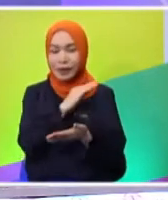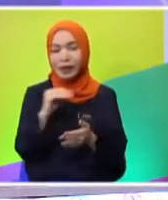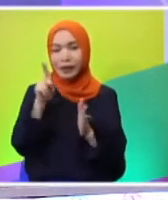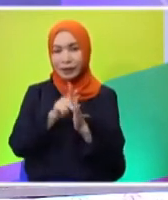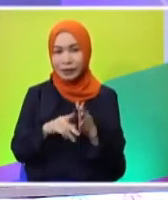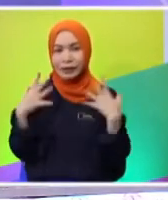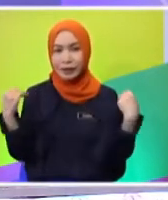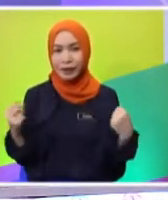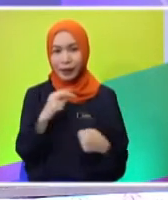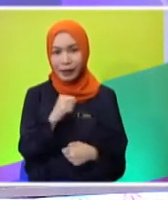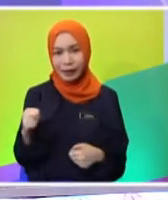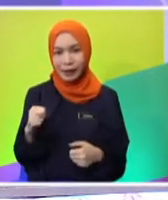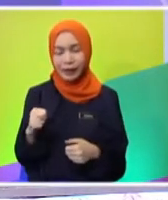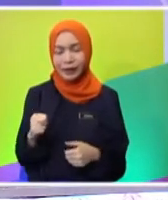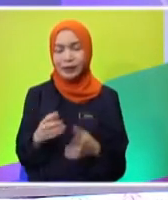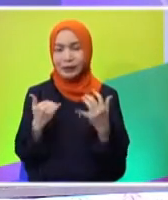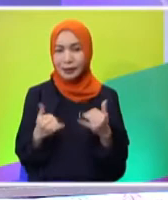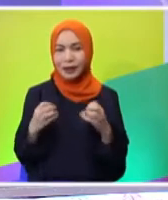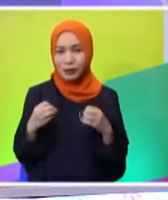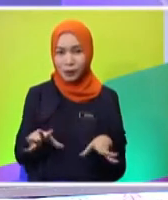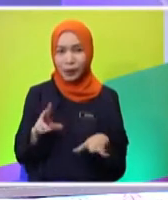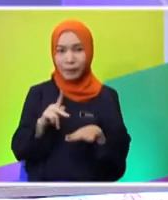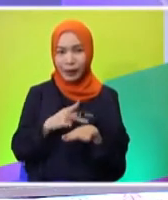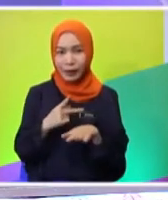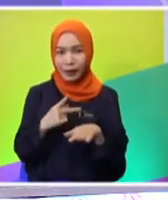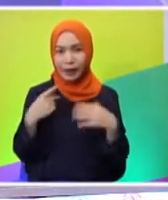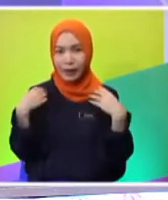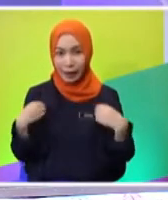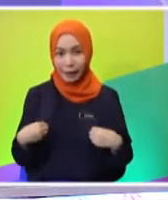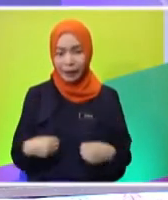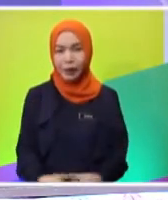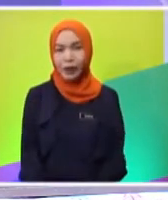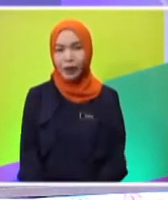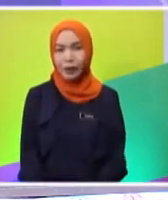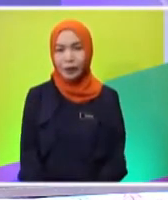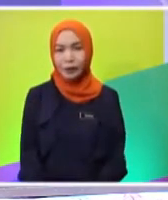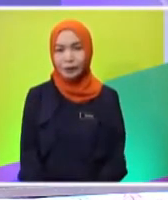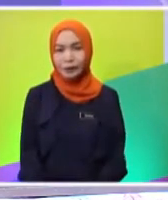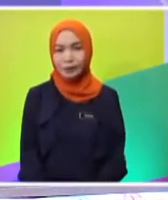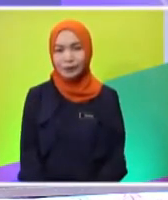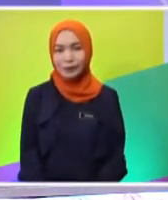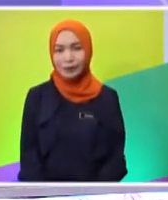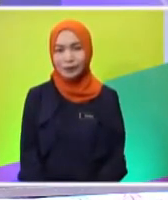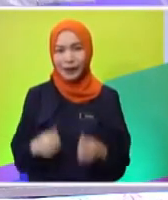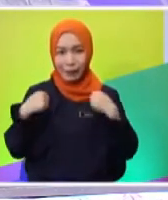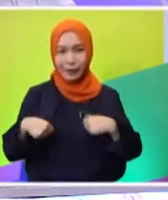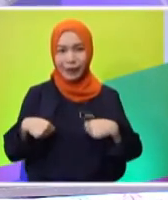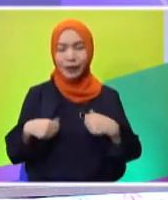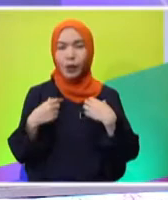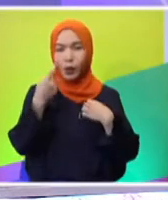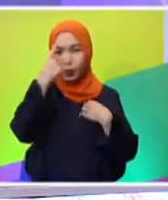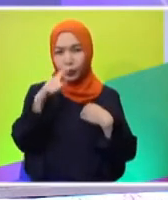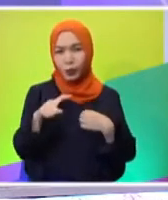pun dapat kephren pakai baju cetak foto pakai sarung tangan nah sekali tangan kita adalah nanti melekat sebab prastel